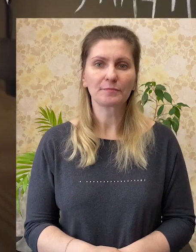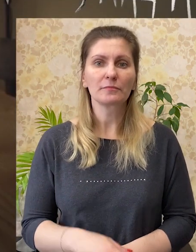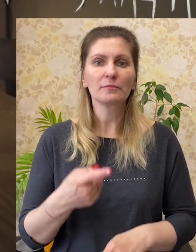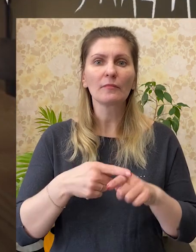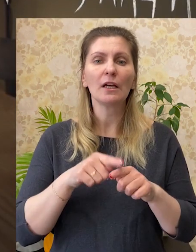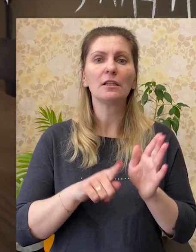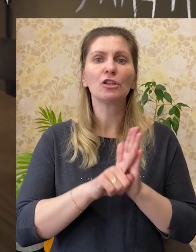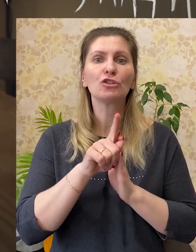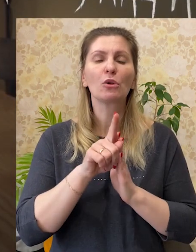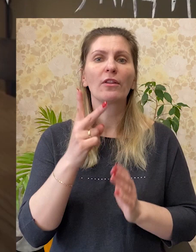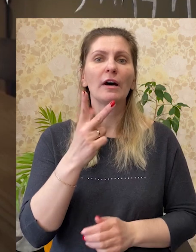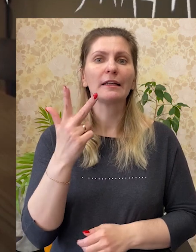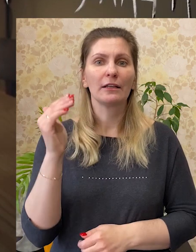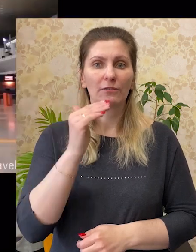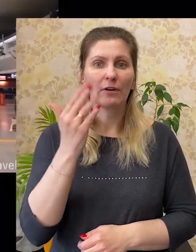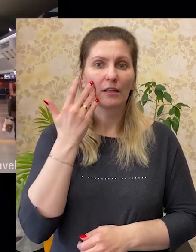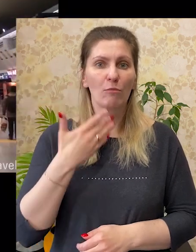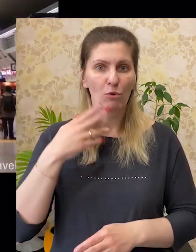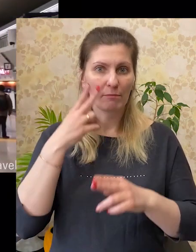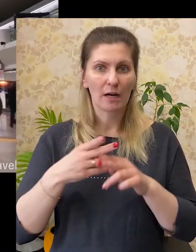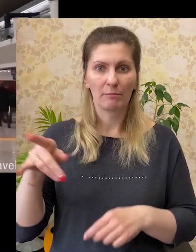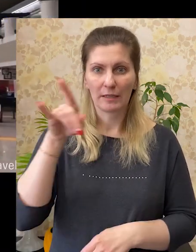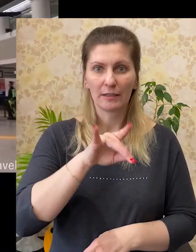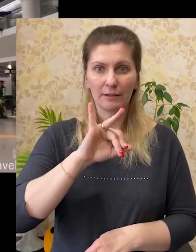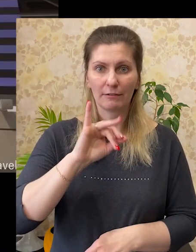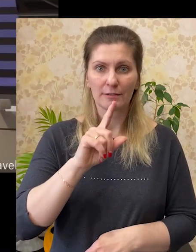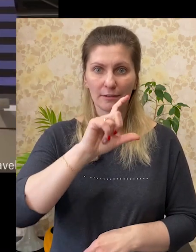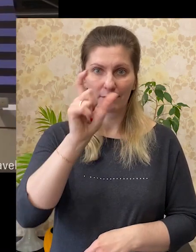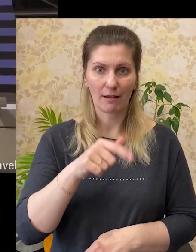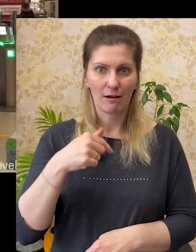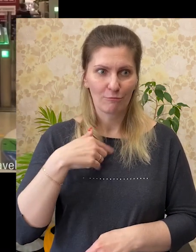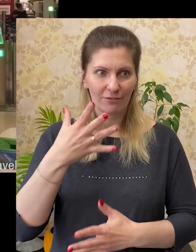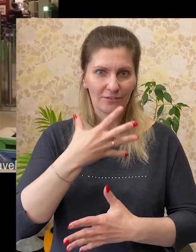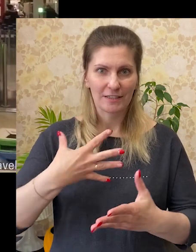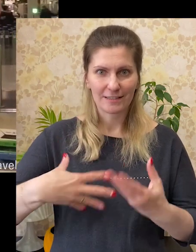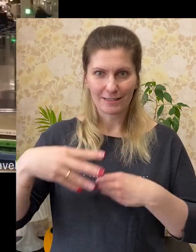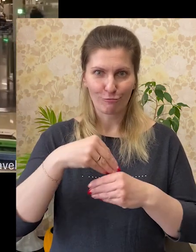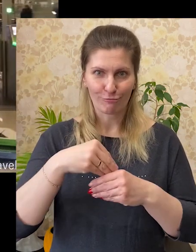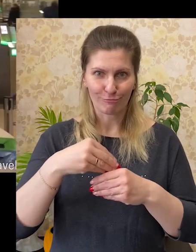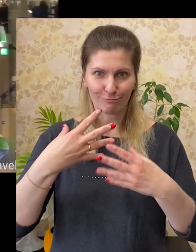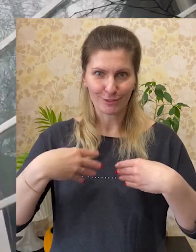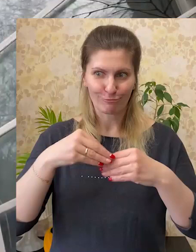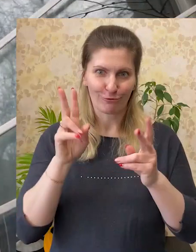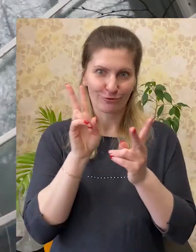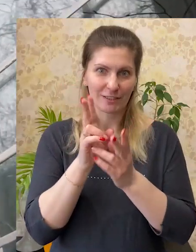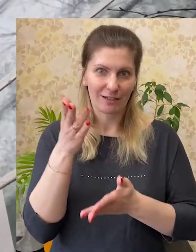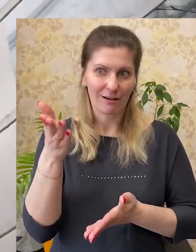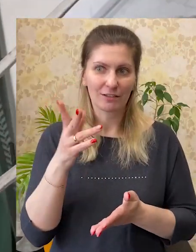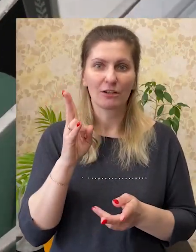23 февраля, когда мой брат прилетел из Италии. Мы с семьей встретились с ним. Все, кто с